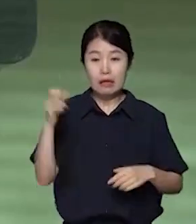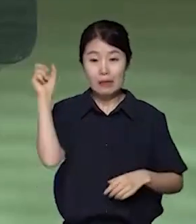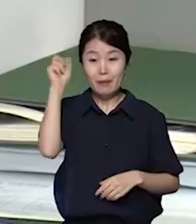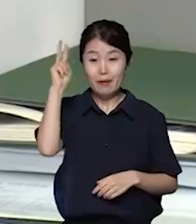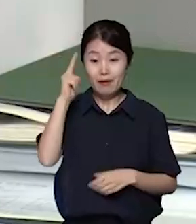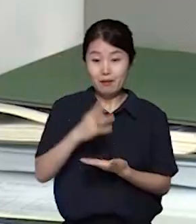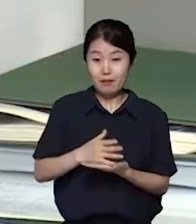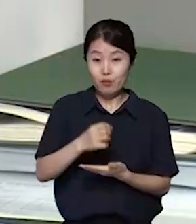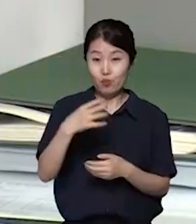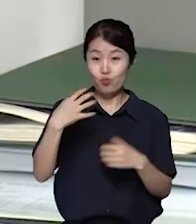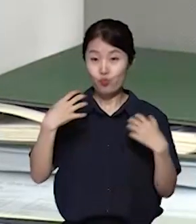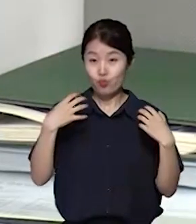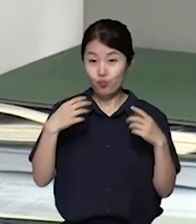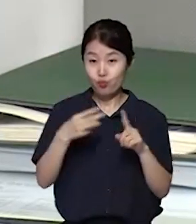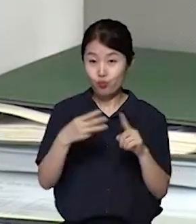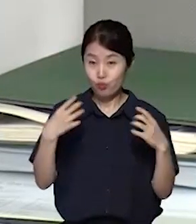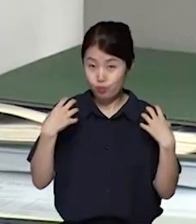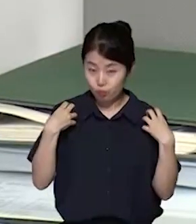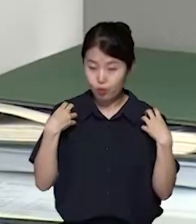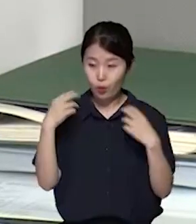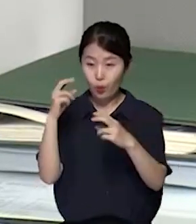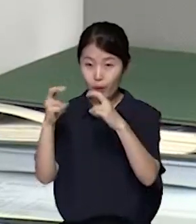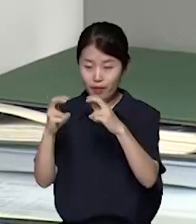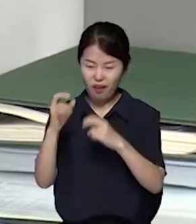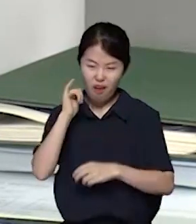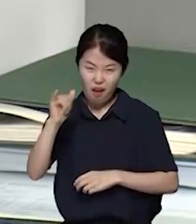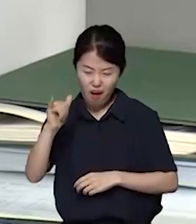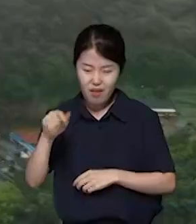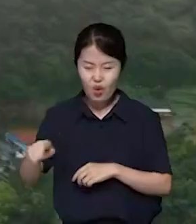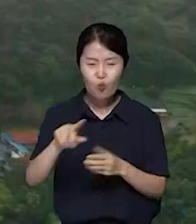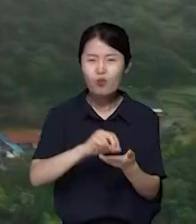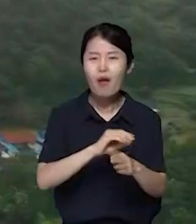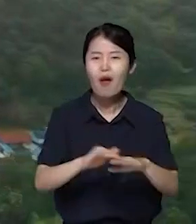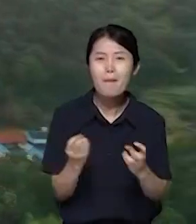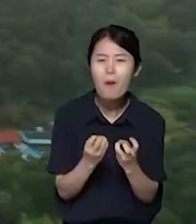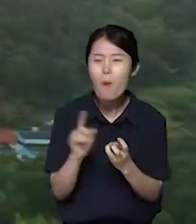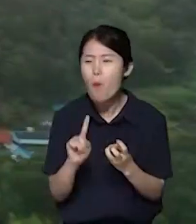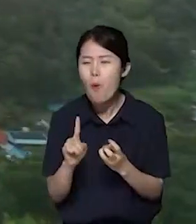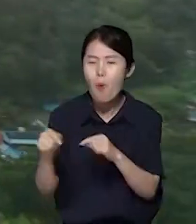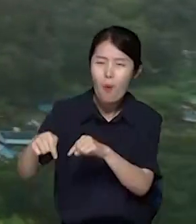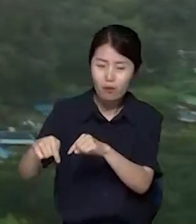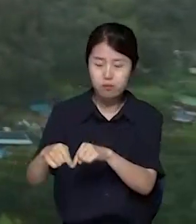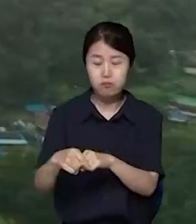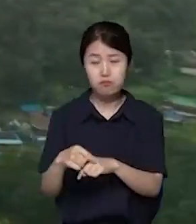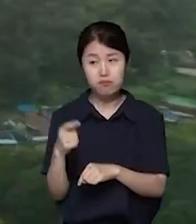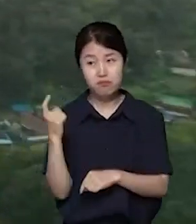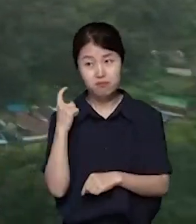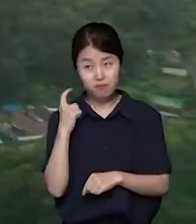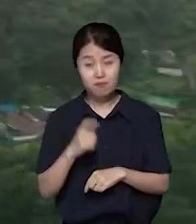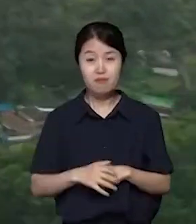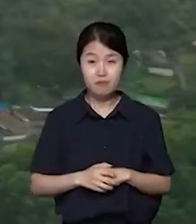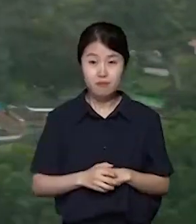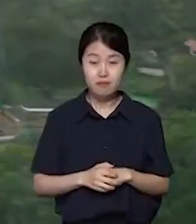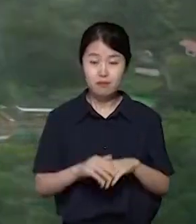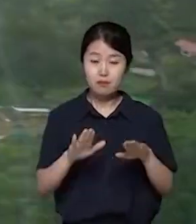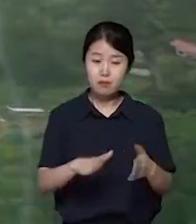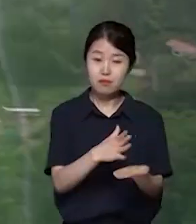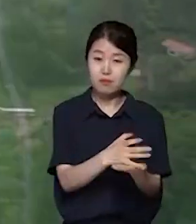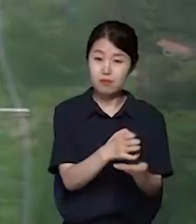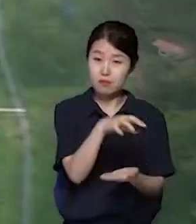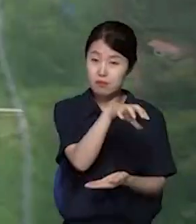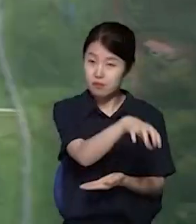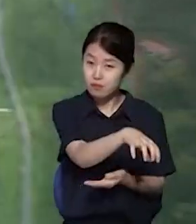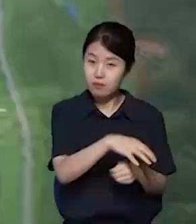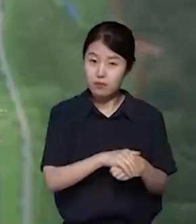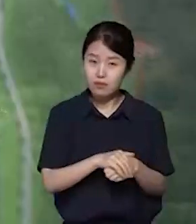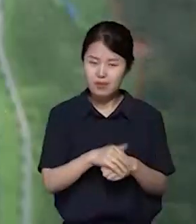연락해 언론 대응책을 요구했다는 소문도 나왔습니다. 오랫동안 주민들의 삶의 터전이었던 무정면이 대규모 개발